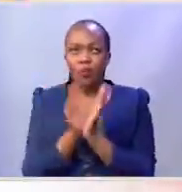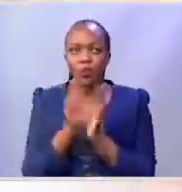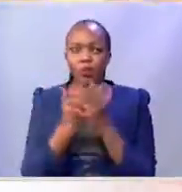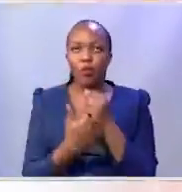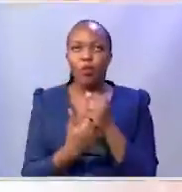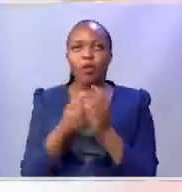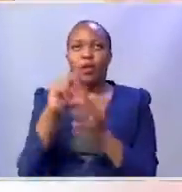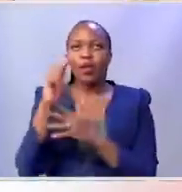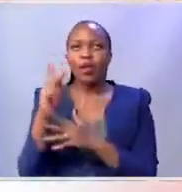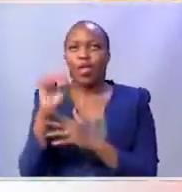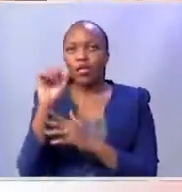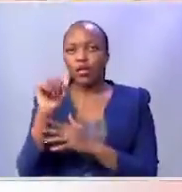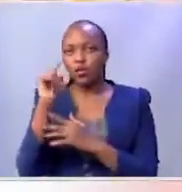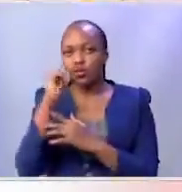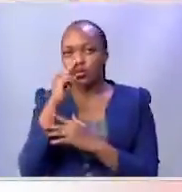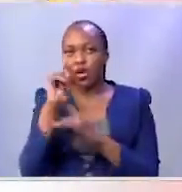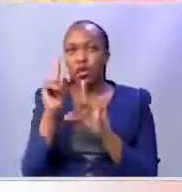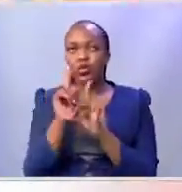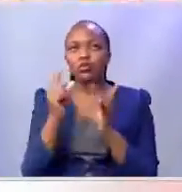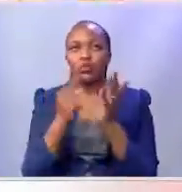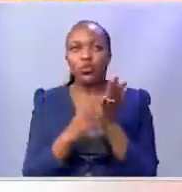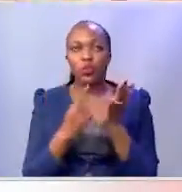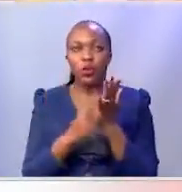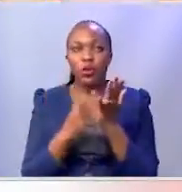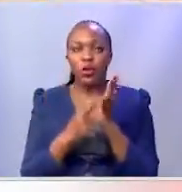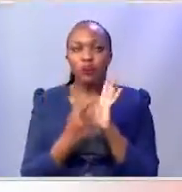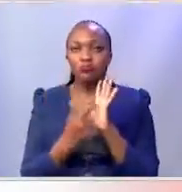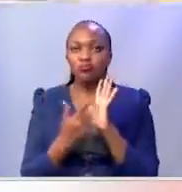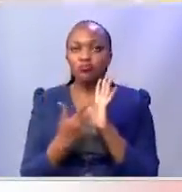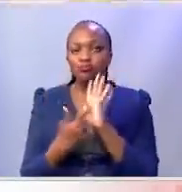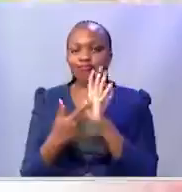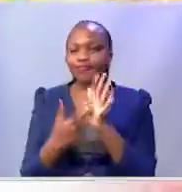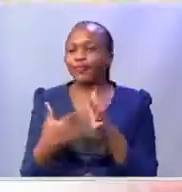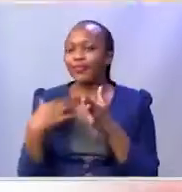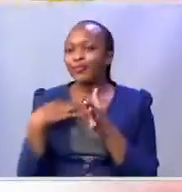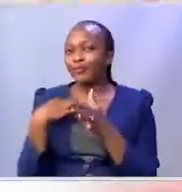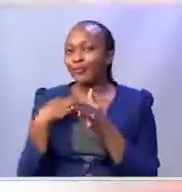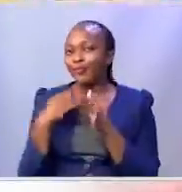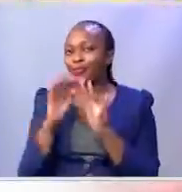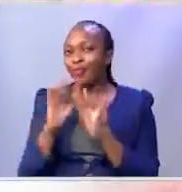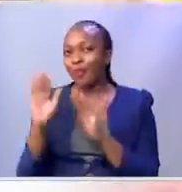Sudan, showcasing their outfits, foods, and traditional songs.